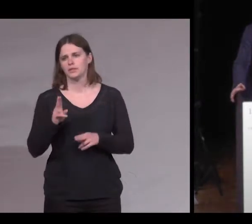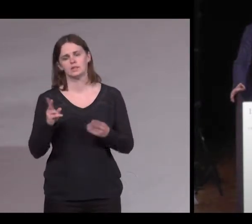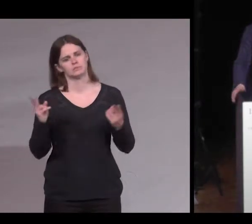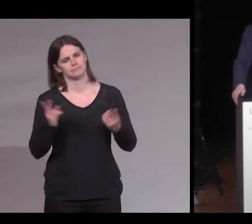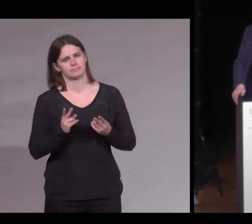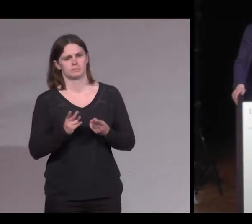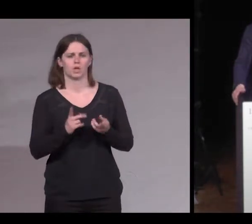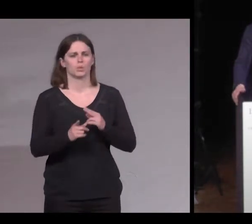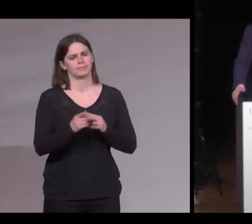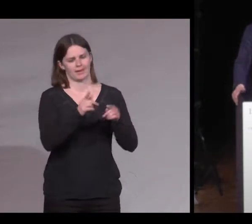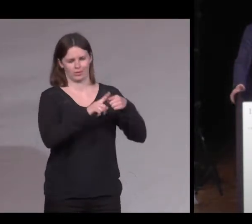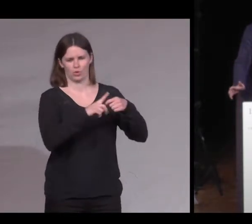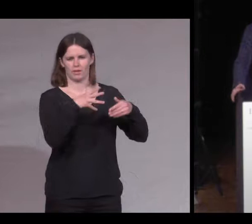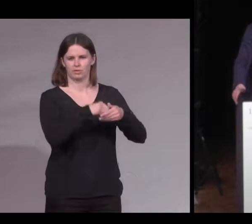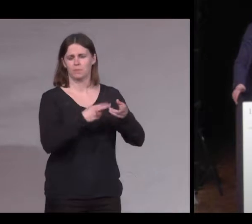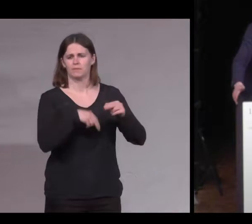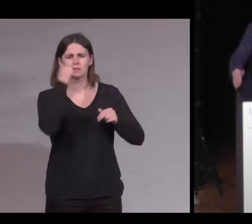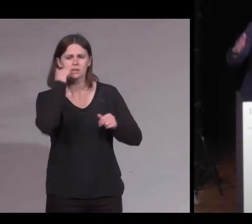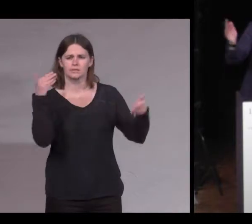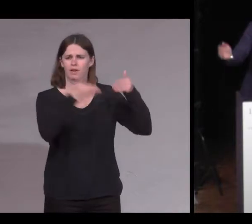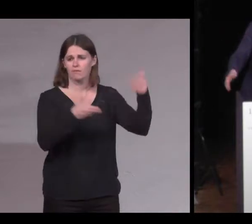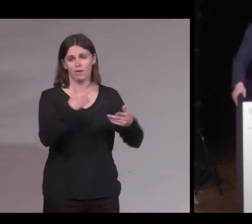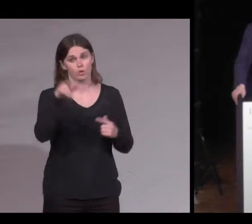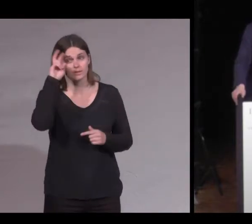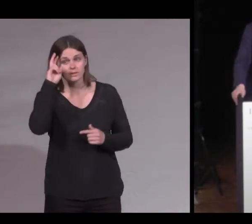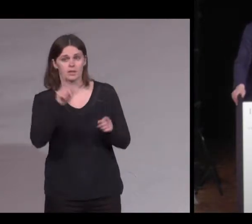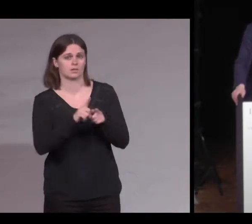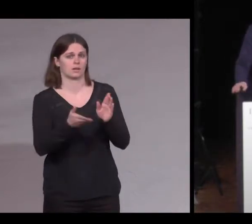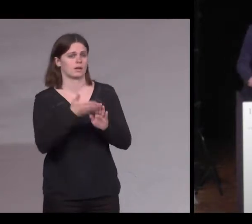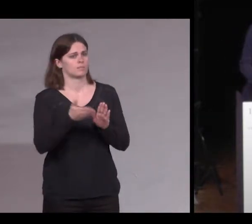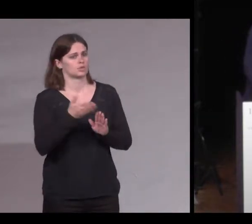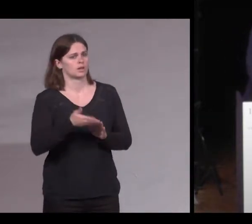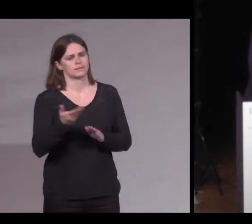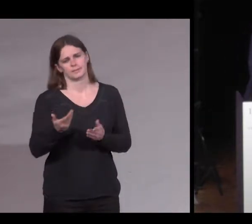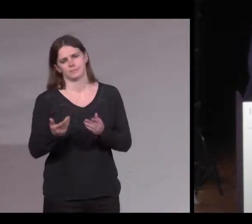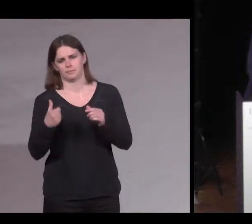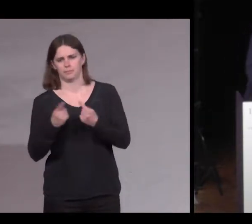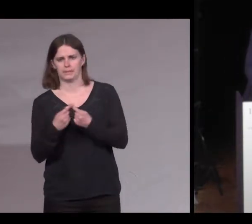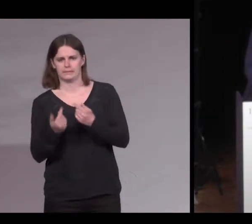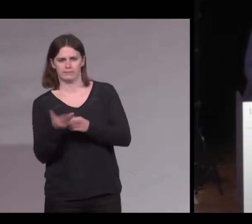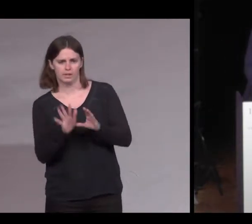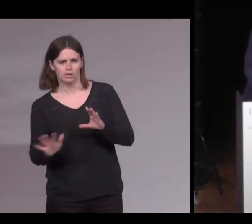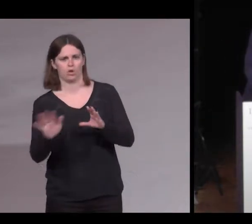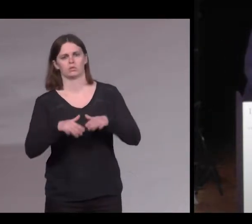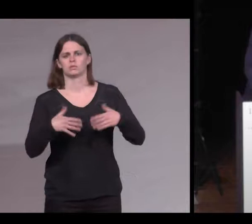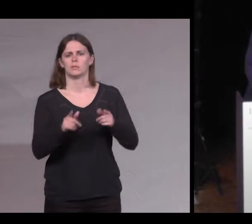z Izraele, většině celého Itálie, Anglie, ale i z Dálného východu, tak vysoce hodnotí stav české